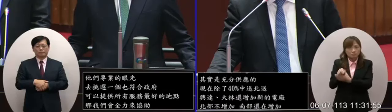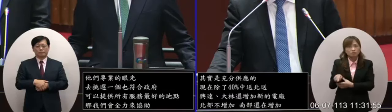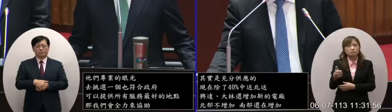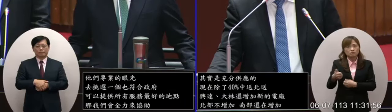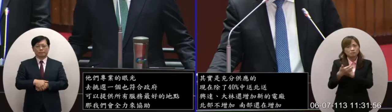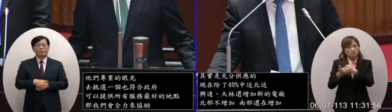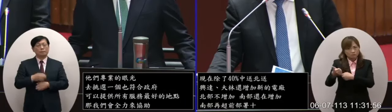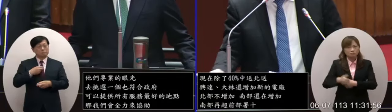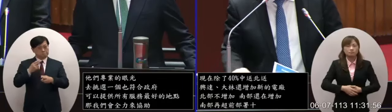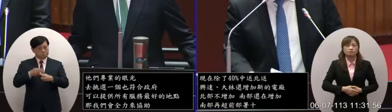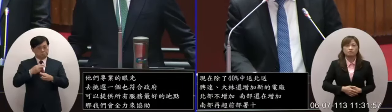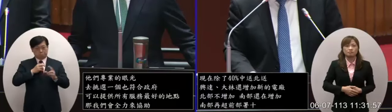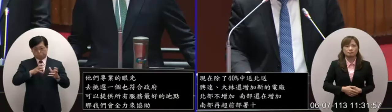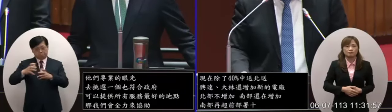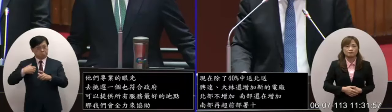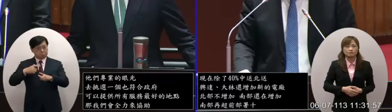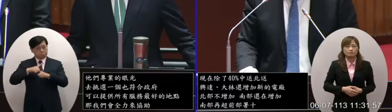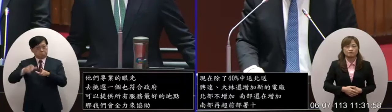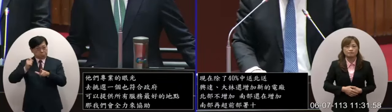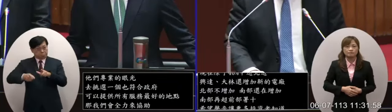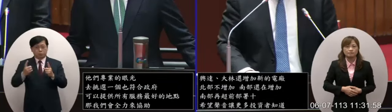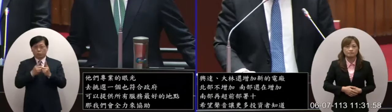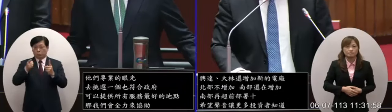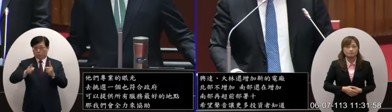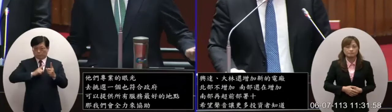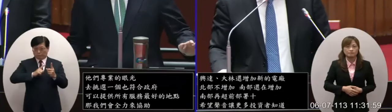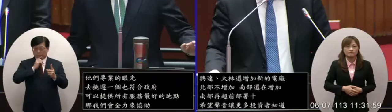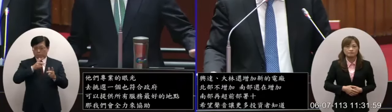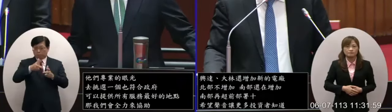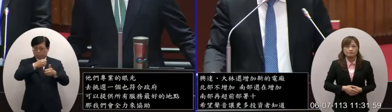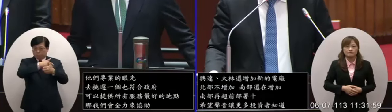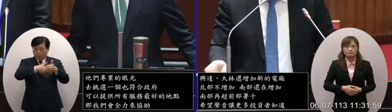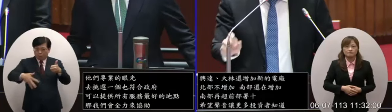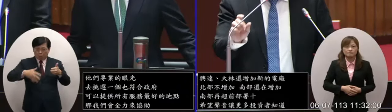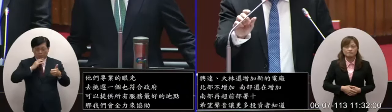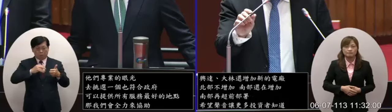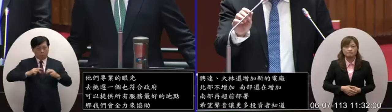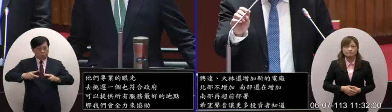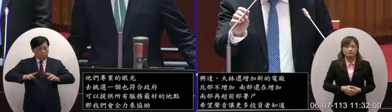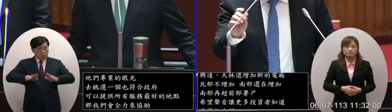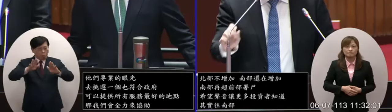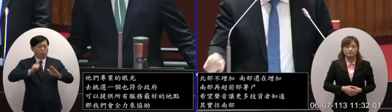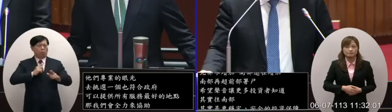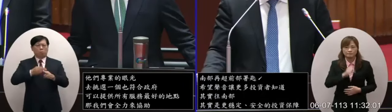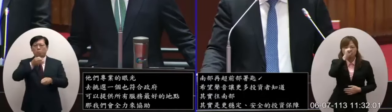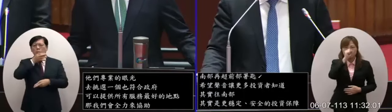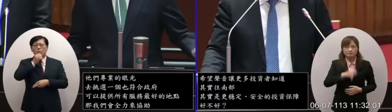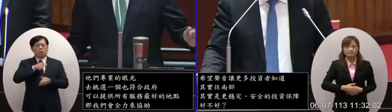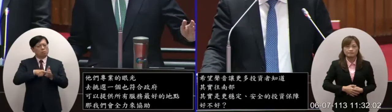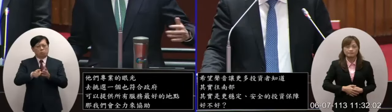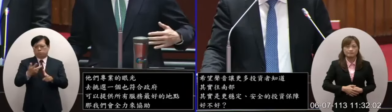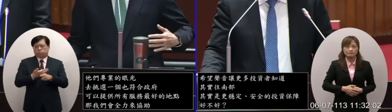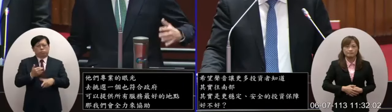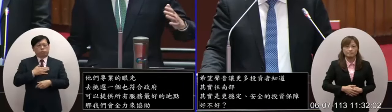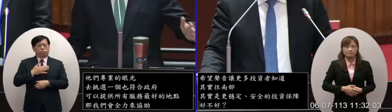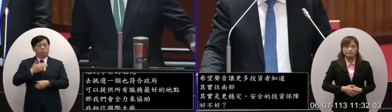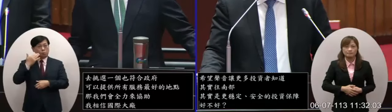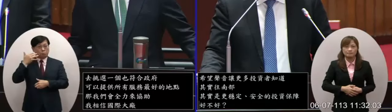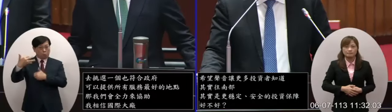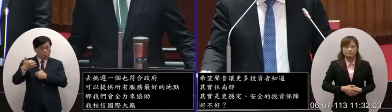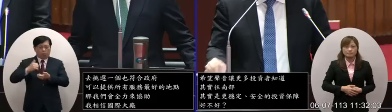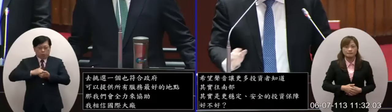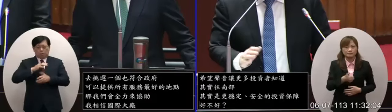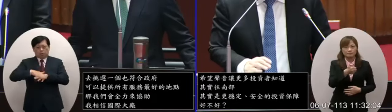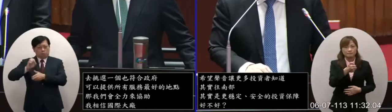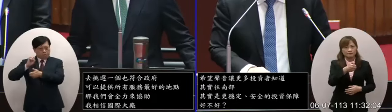障，好不好？ 我相信国际大厂对他们这个产业的发展都很有信心，也很有专业。如果有任何的询问，我们会